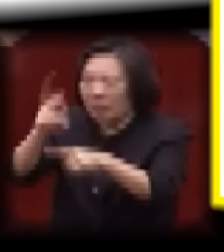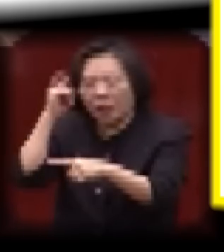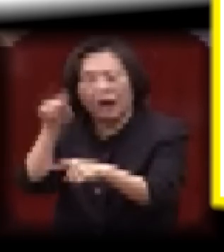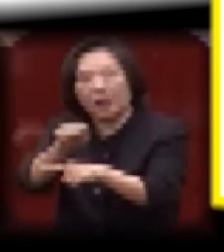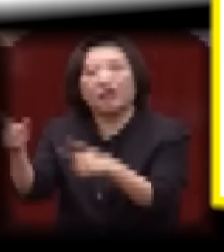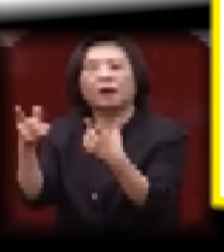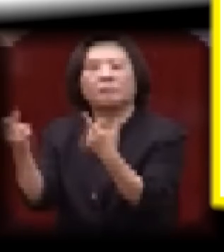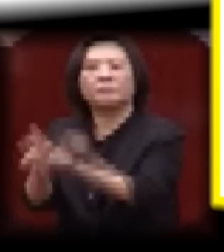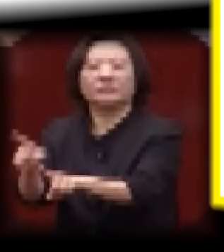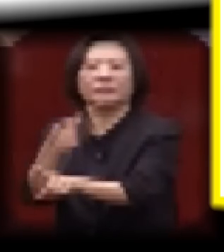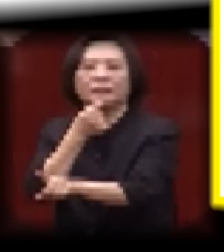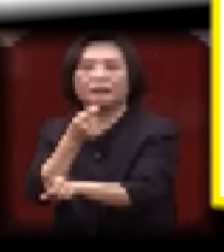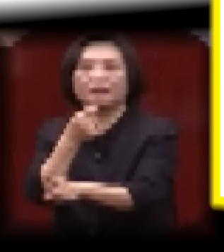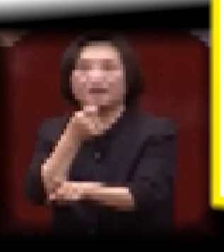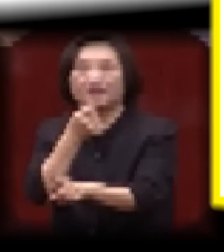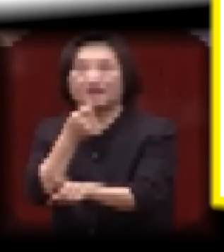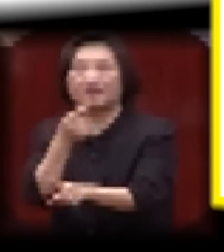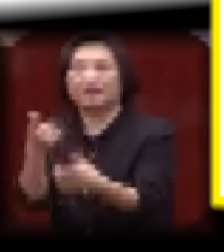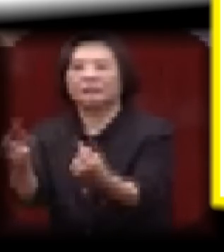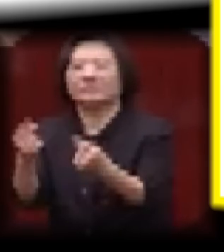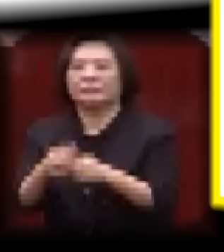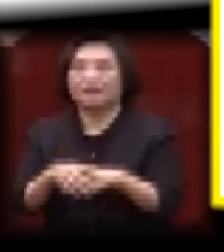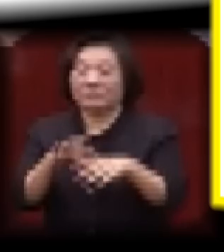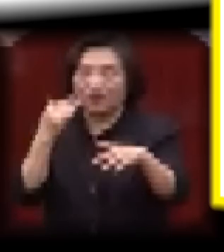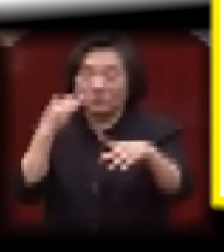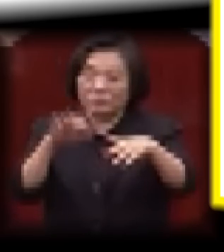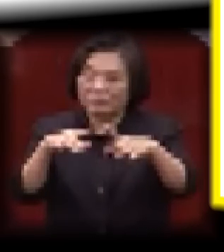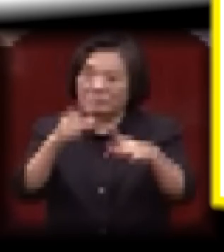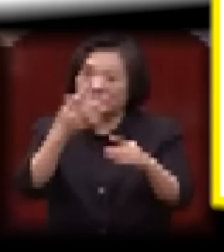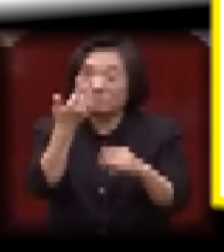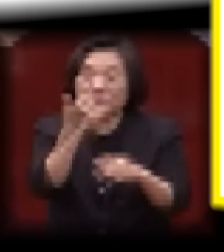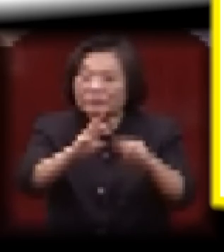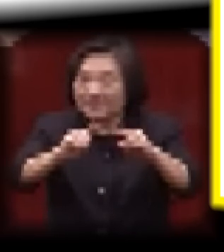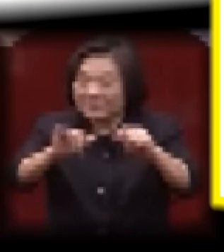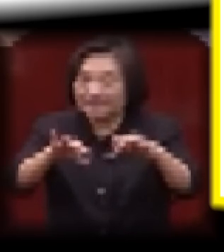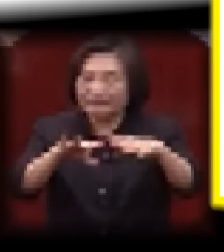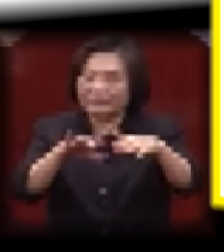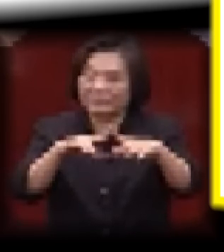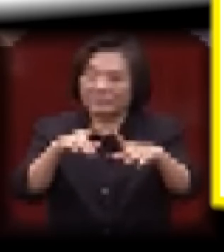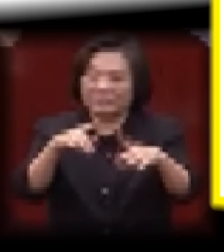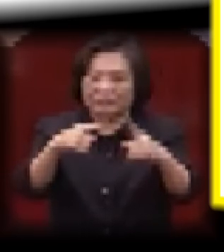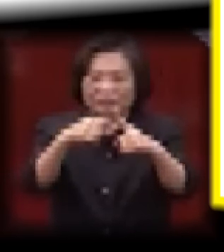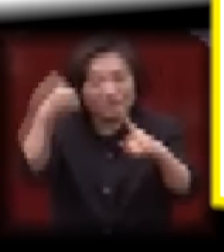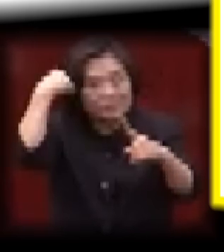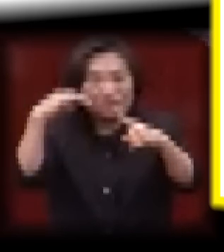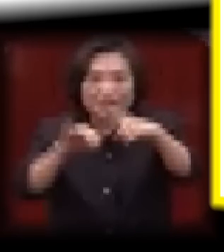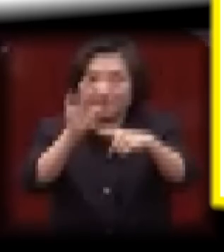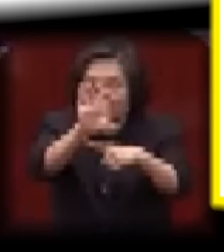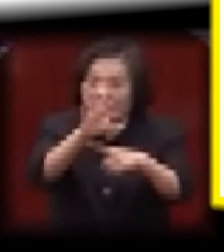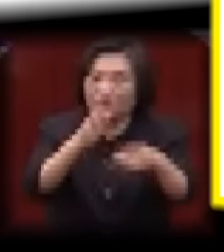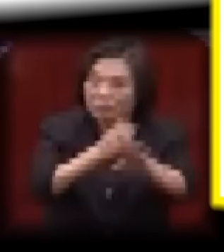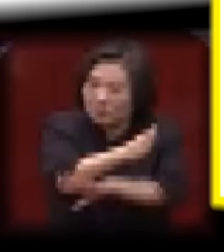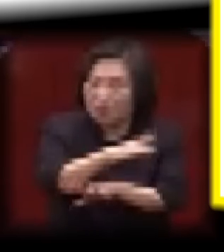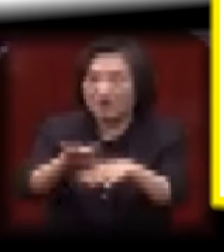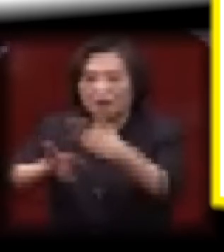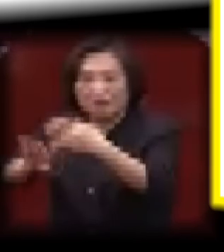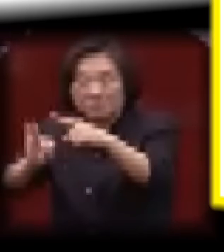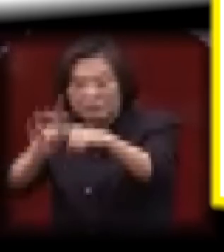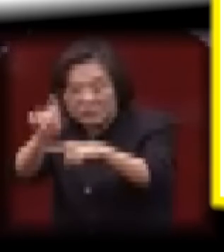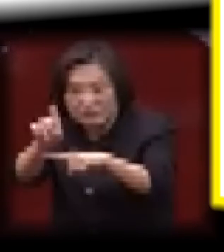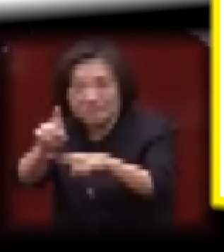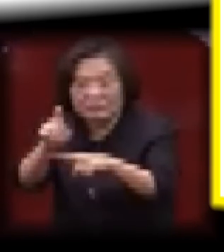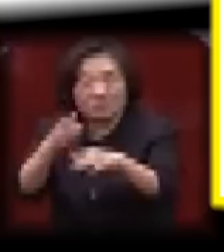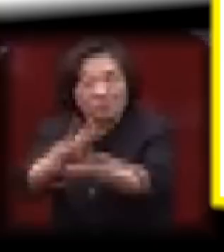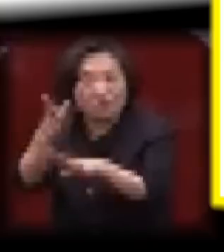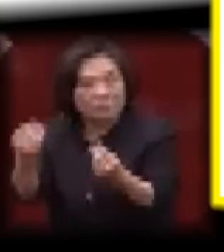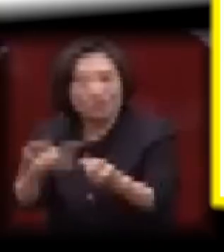旦海砂物只要通过 90% 的，你知道我们就比照168专案会加速进行，这是目前我们在都市计划